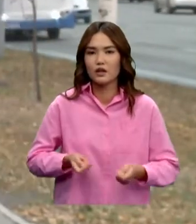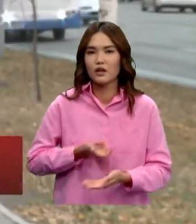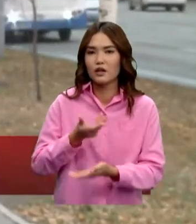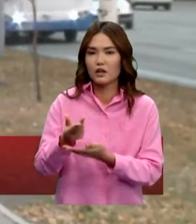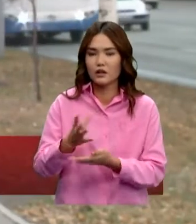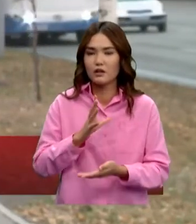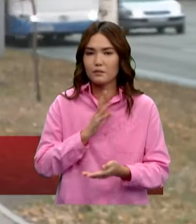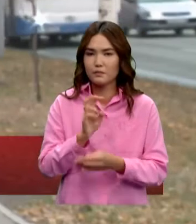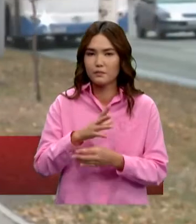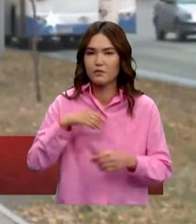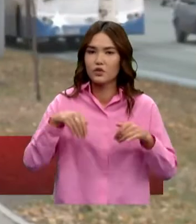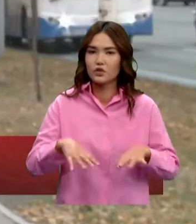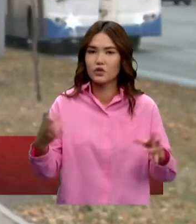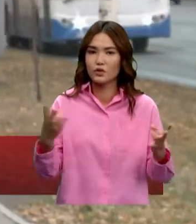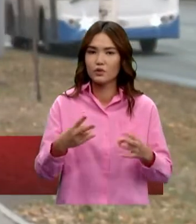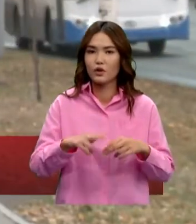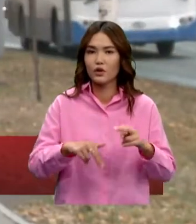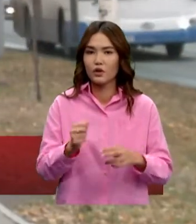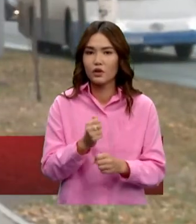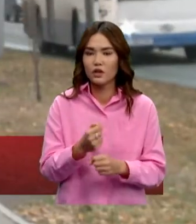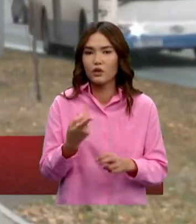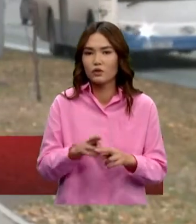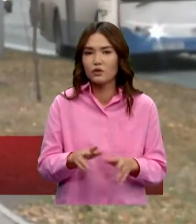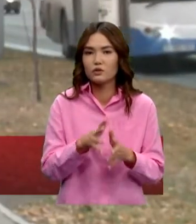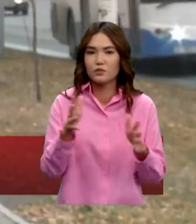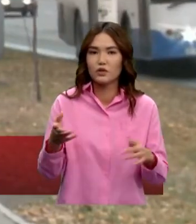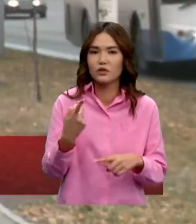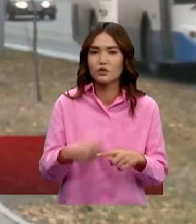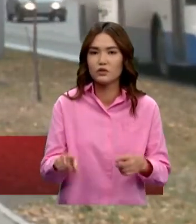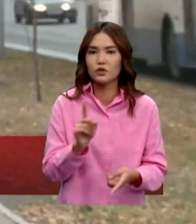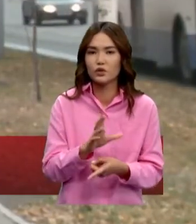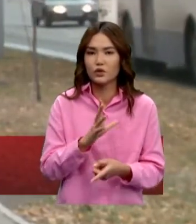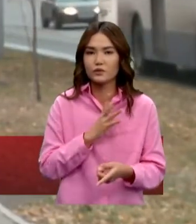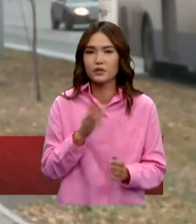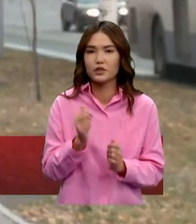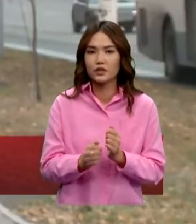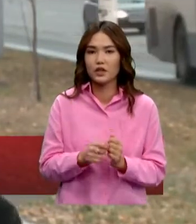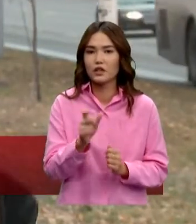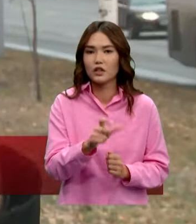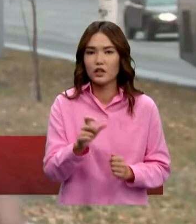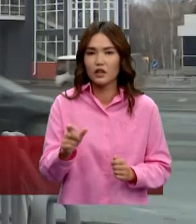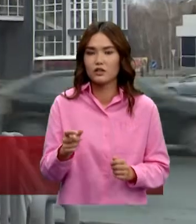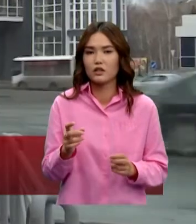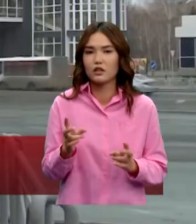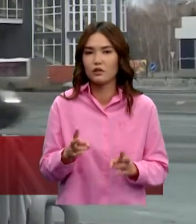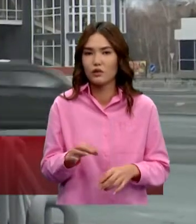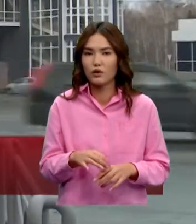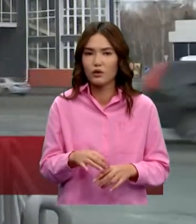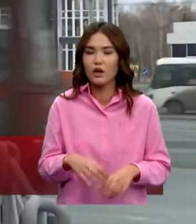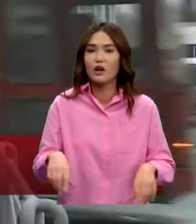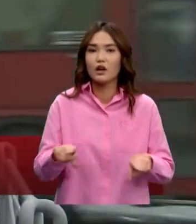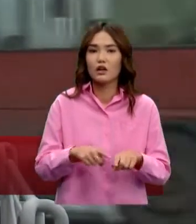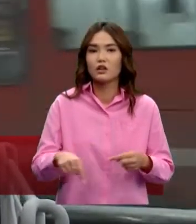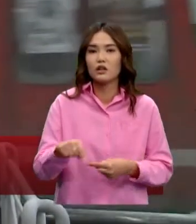естісе екен дейміз. Құрылысты салған кезде осы кемшіліктер ескеріліп, талапқа сай етіп жасалса, біз секілді адамдарды ұмытпағанын қалаймыз. Ал бұл жолдың